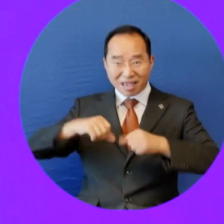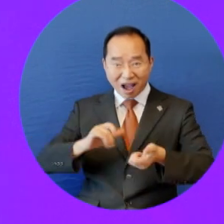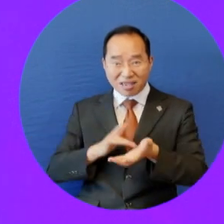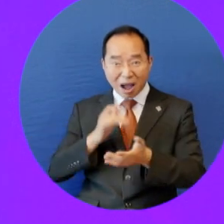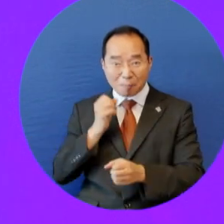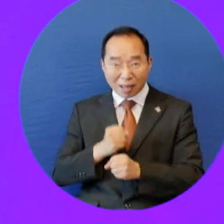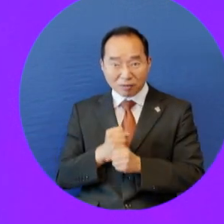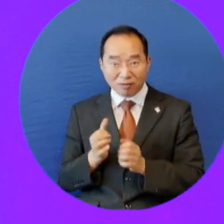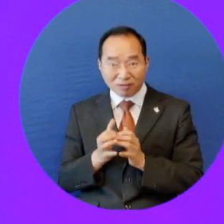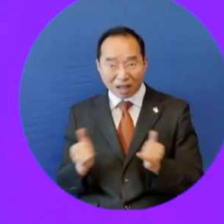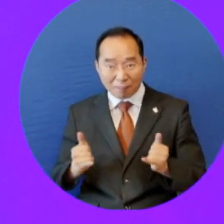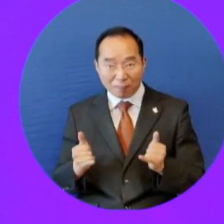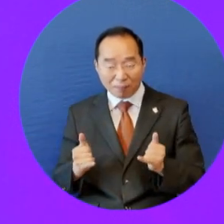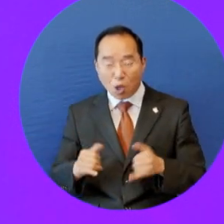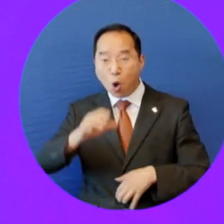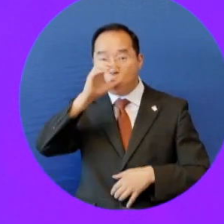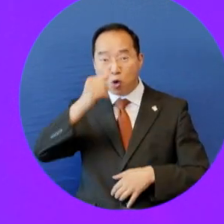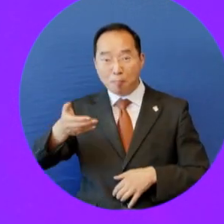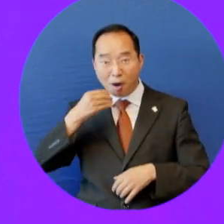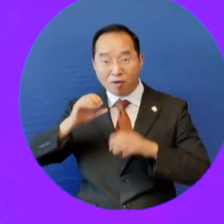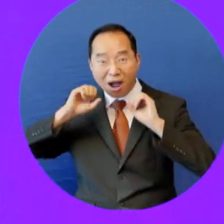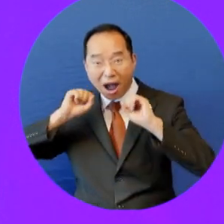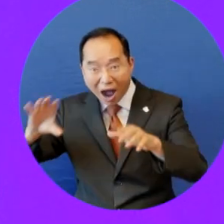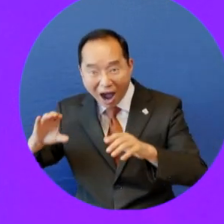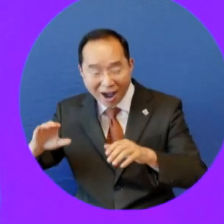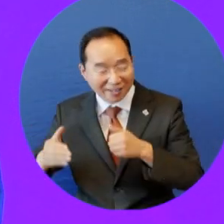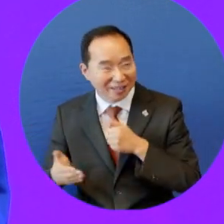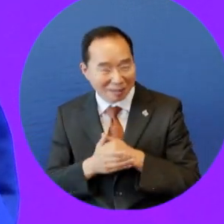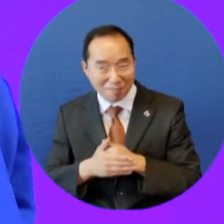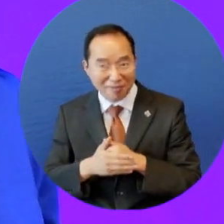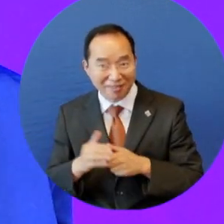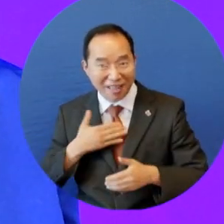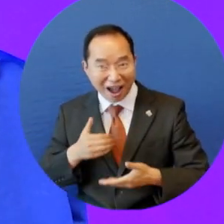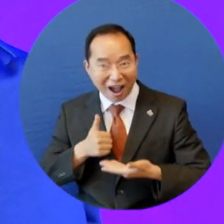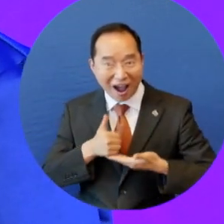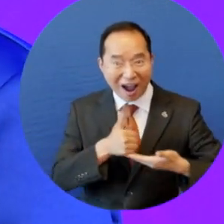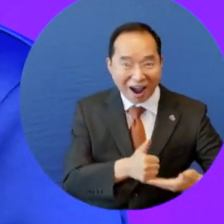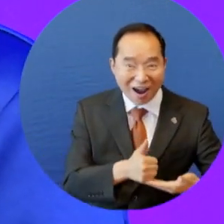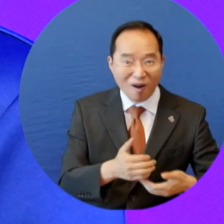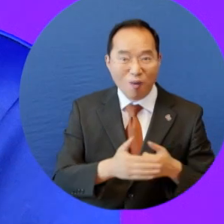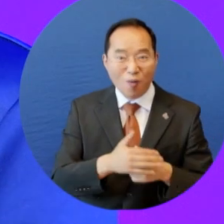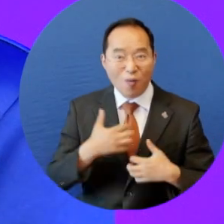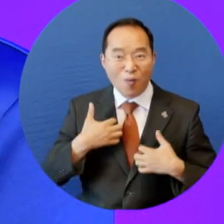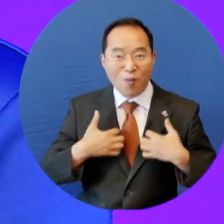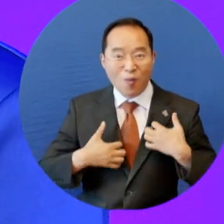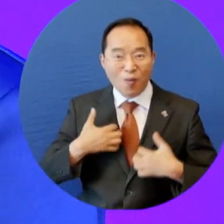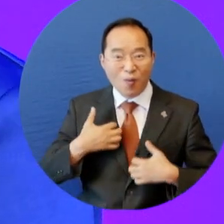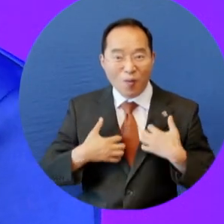짓는 사람인데 이렇게 먹거리에 대한 활동으로 외국에서 나를 영웅 취급을 하다니 너무 영광스럽지